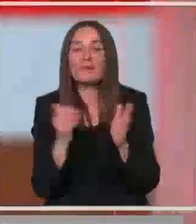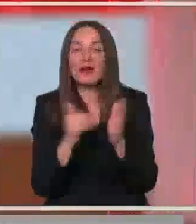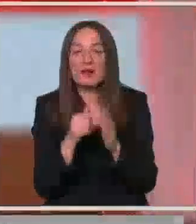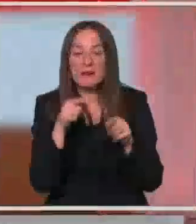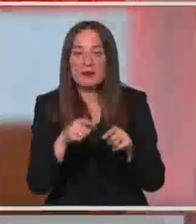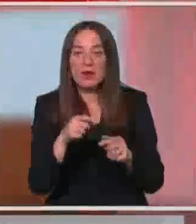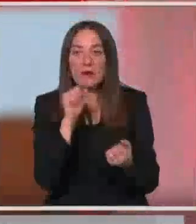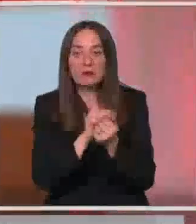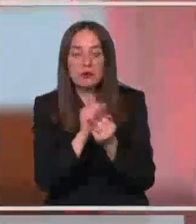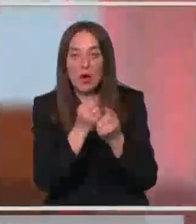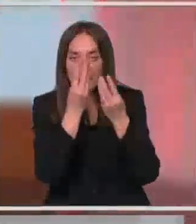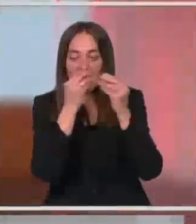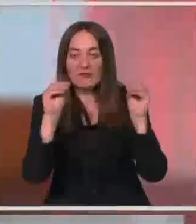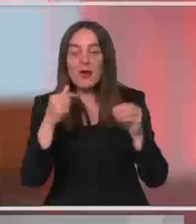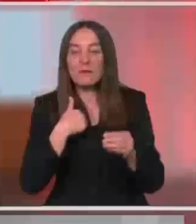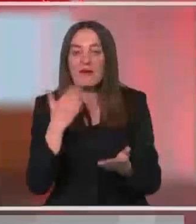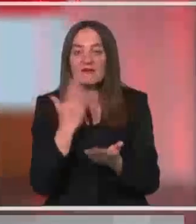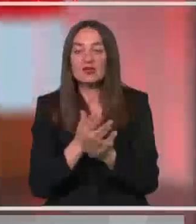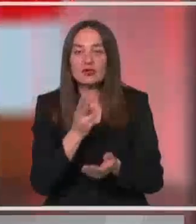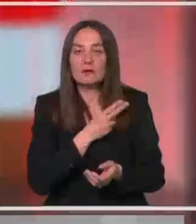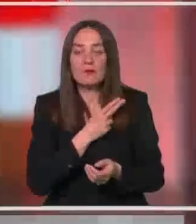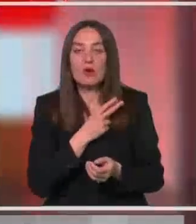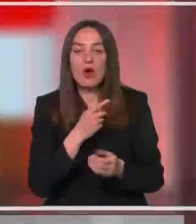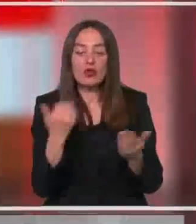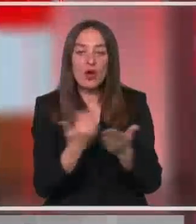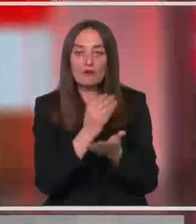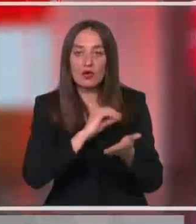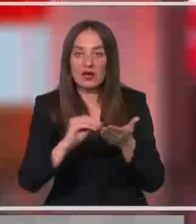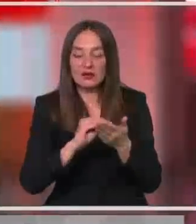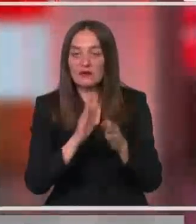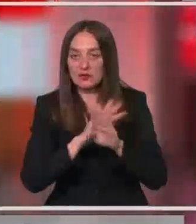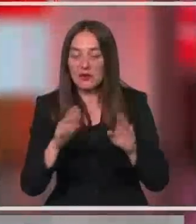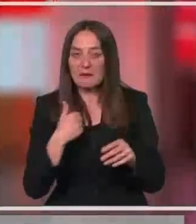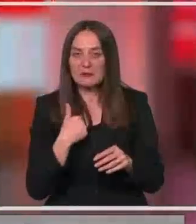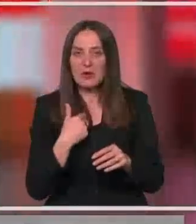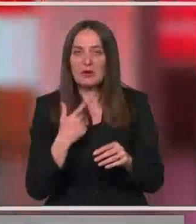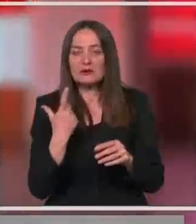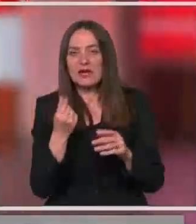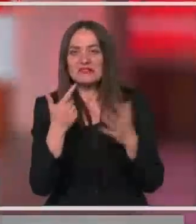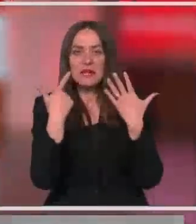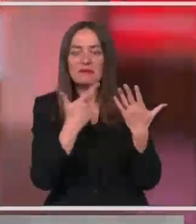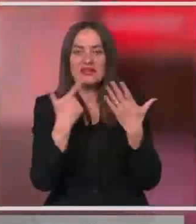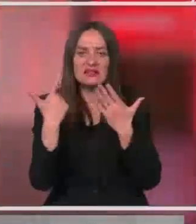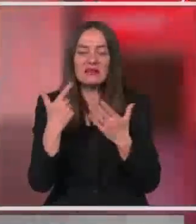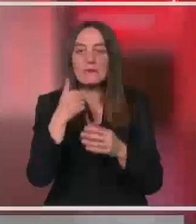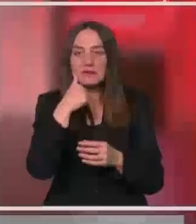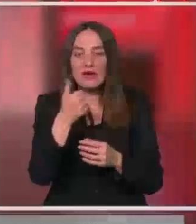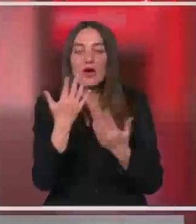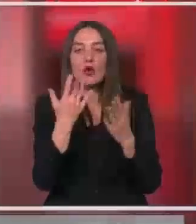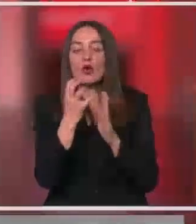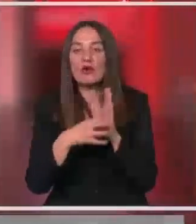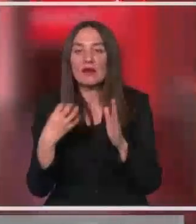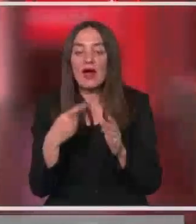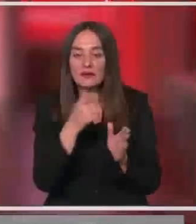prospekt objavi. Mi već imamo završenu novu regulativu. Dakle, mi smo sa 77, recimo, dana koliko traje ceo